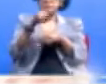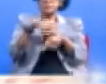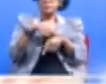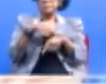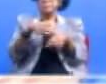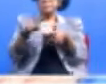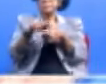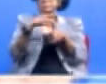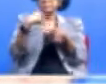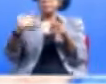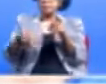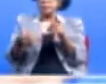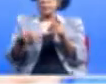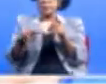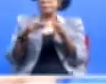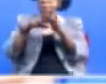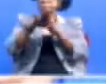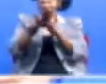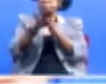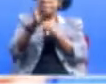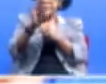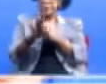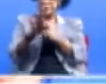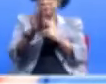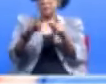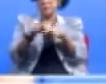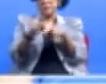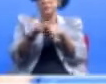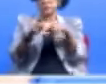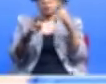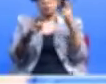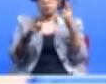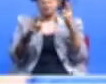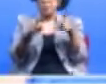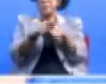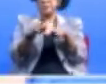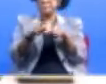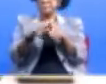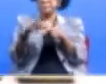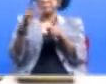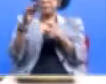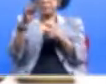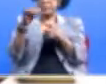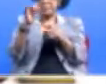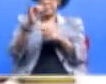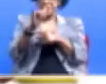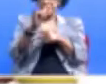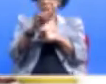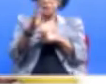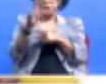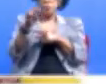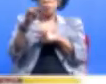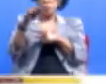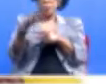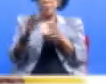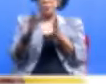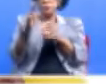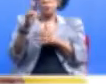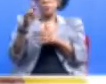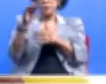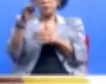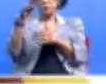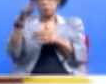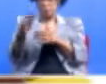alifanikiwa kufunga mabao matatu tu katika mechi mbili Simba Pia ni nyumbani kwa Ruth ingoti Corazon Aquino